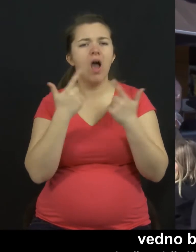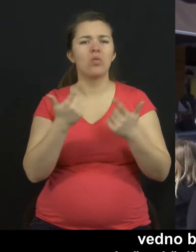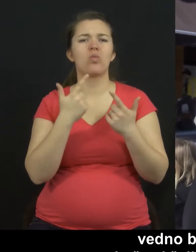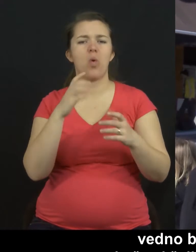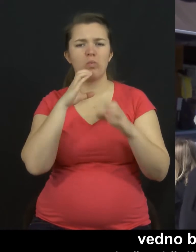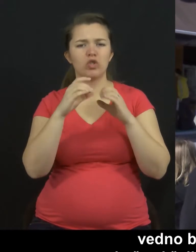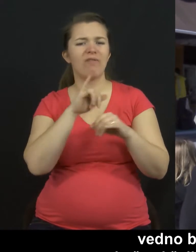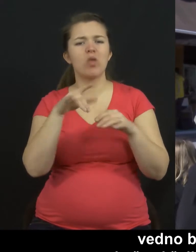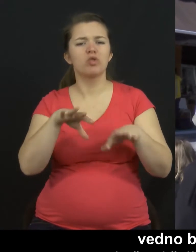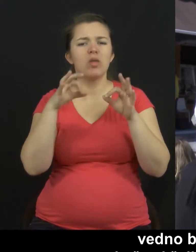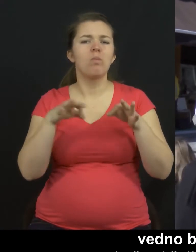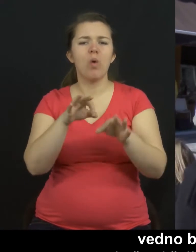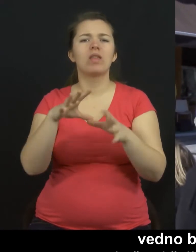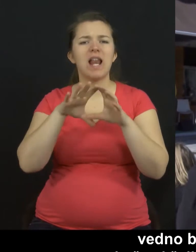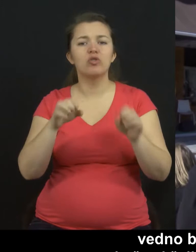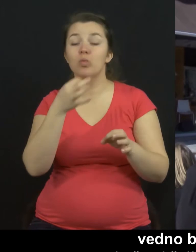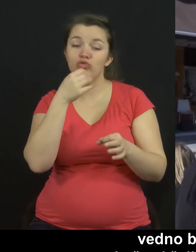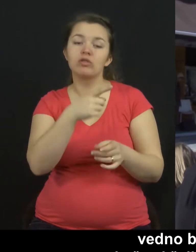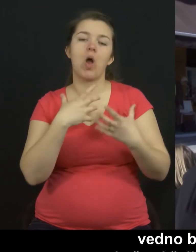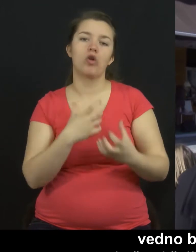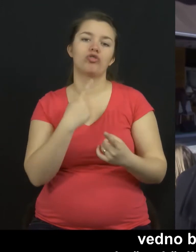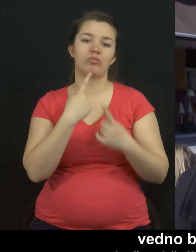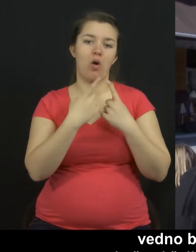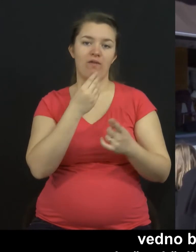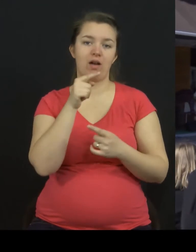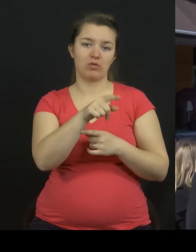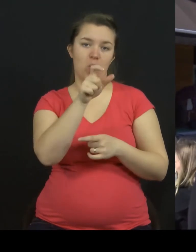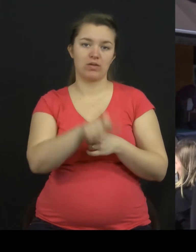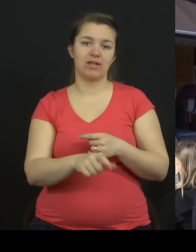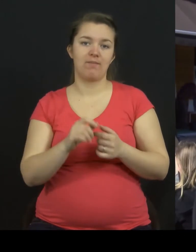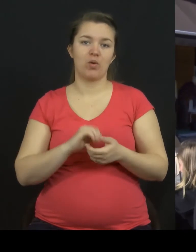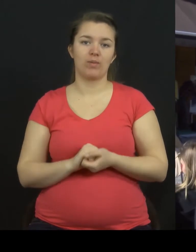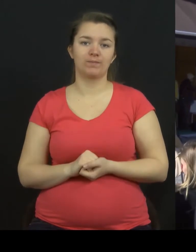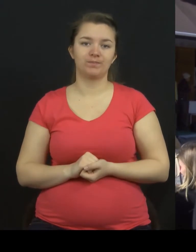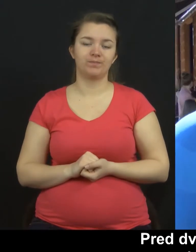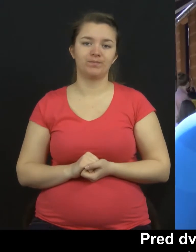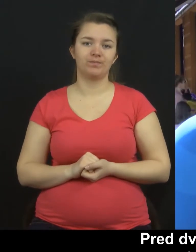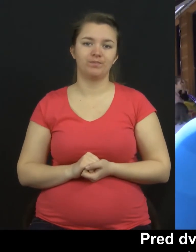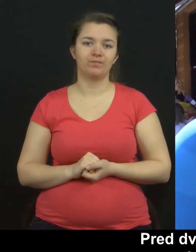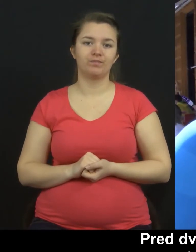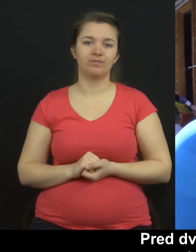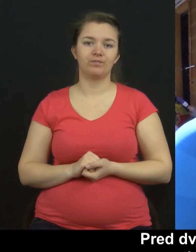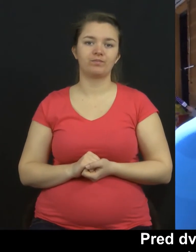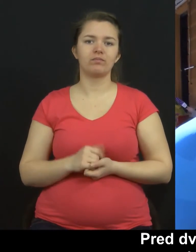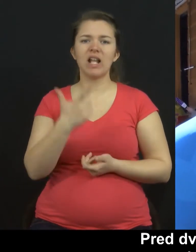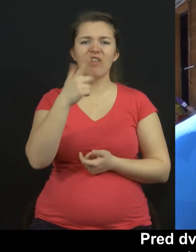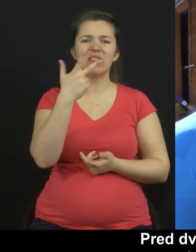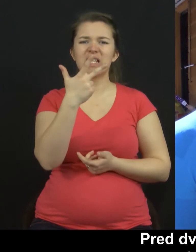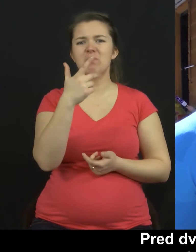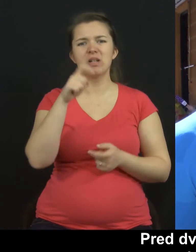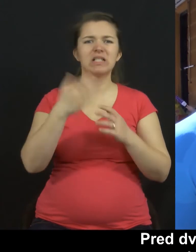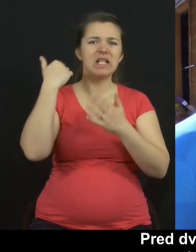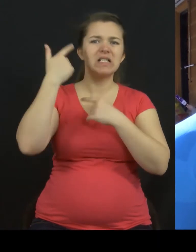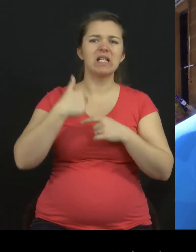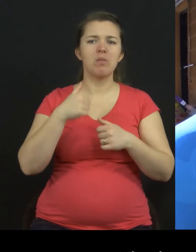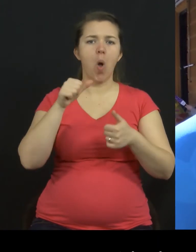vedno boš najdel pot, vedno boš najdel rešitev, samo če se hočeš s to osebo pogovarjati. Ne, jaz sem 2-3 mesece nazaj